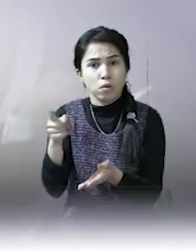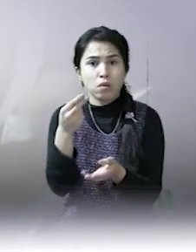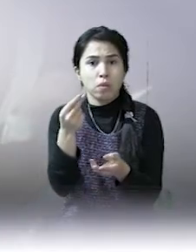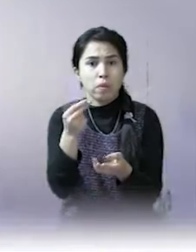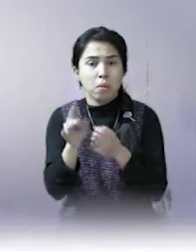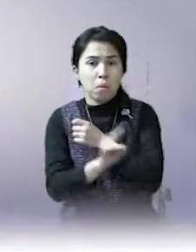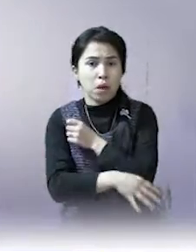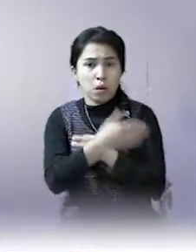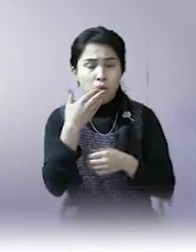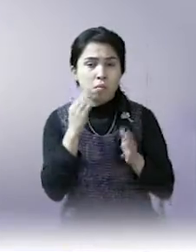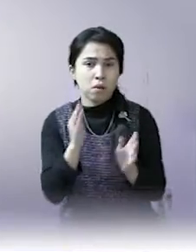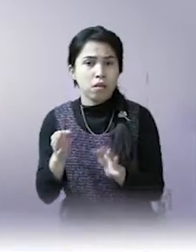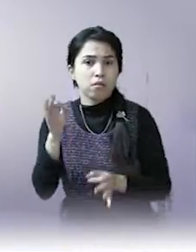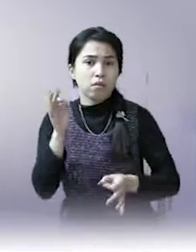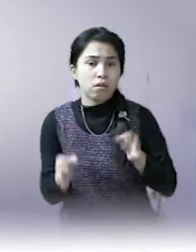Жетшет Ньюс.